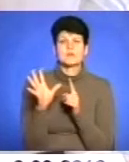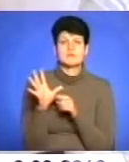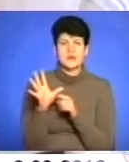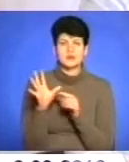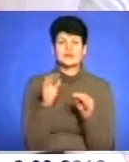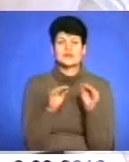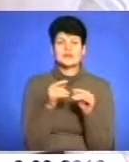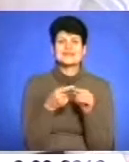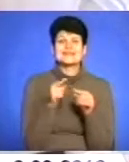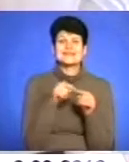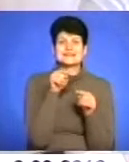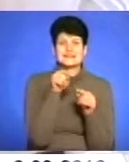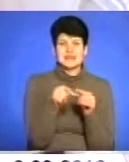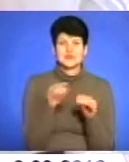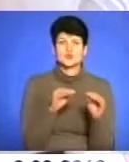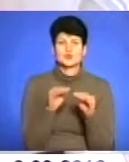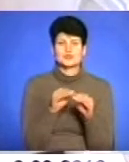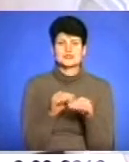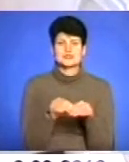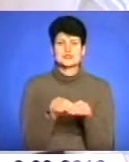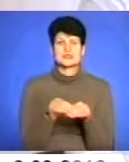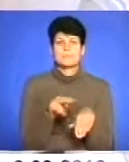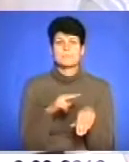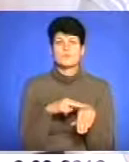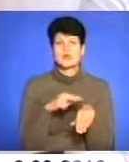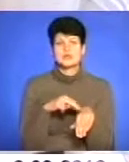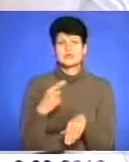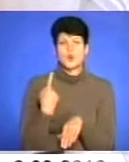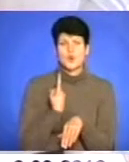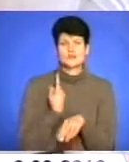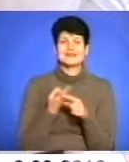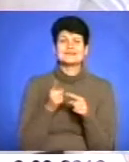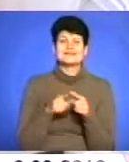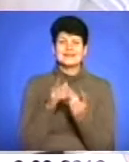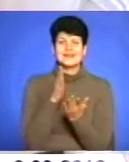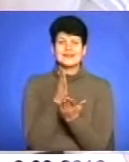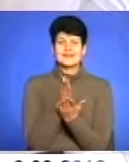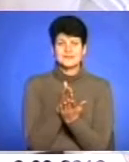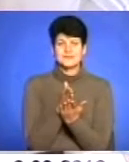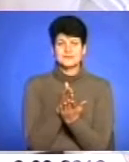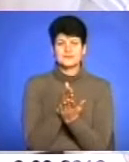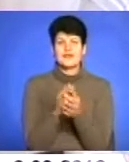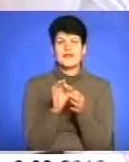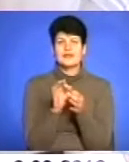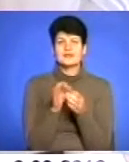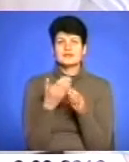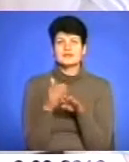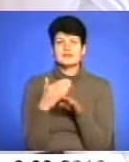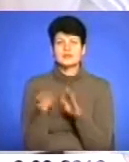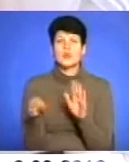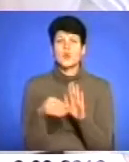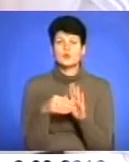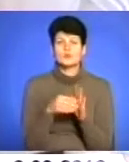цієї структури – це поліція охорони. На моє глибоке переконання, це є якраз елемент корупції, який